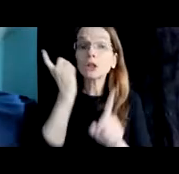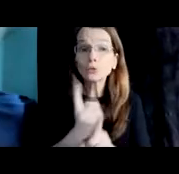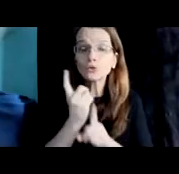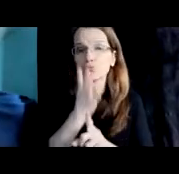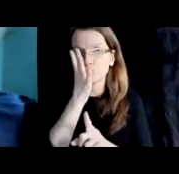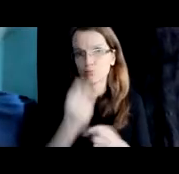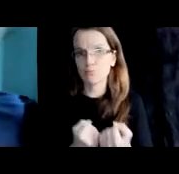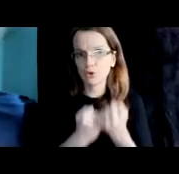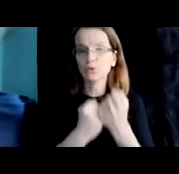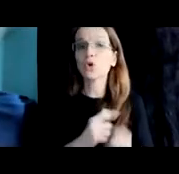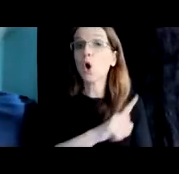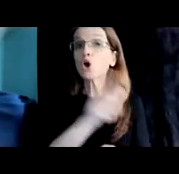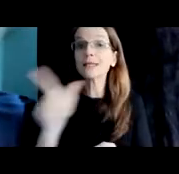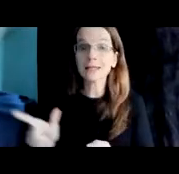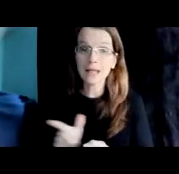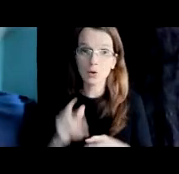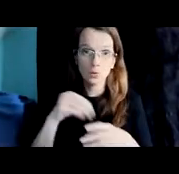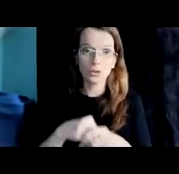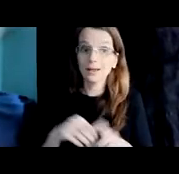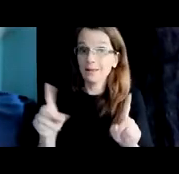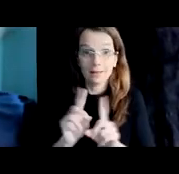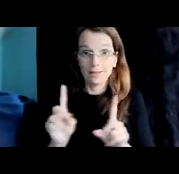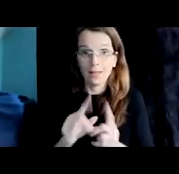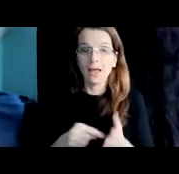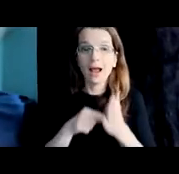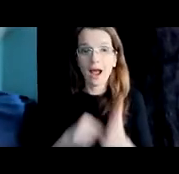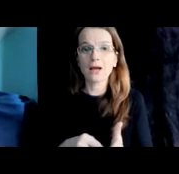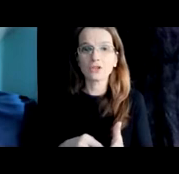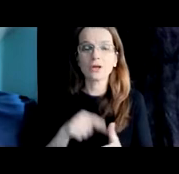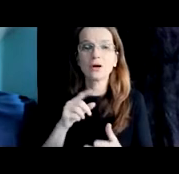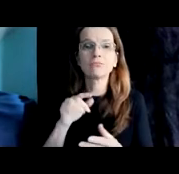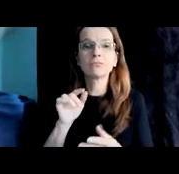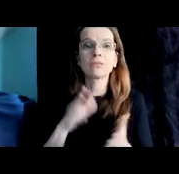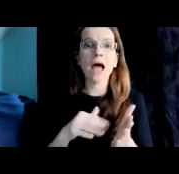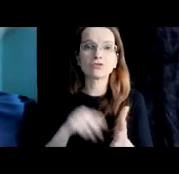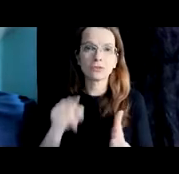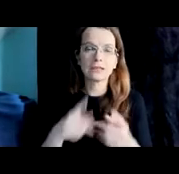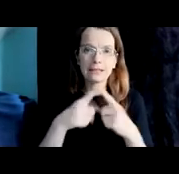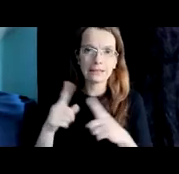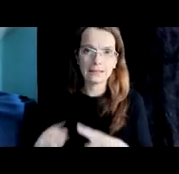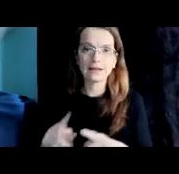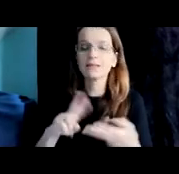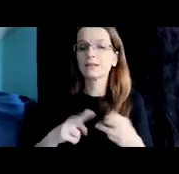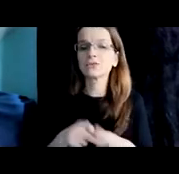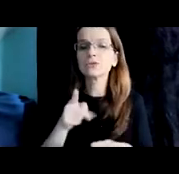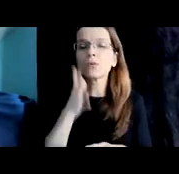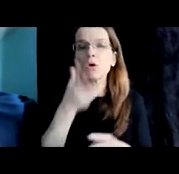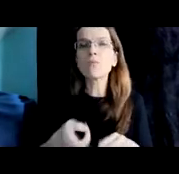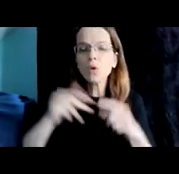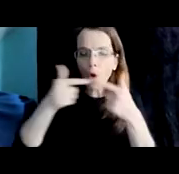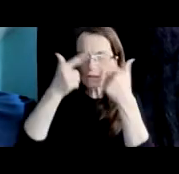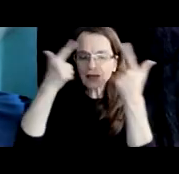druge udeležence, ki ne kažejo teh razlik, na način, da bodo bolj ozaveščeni, tudi